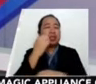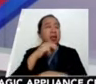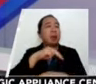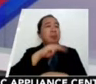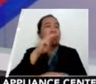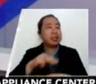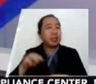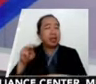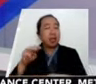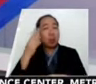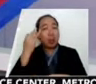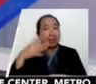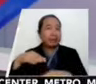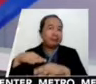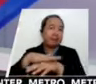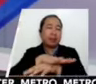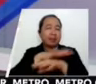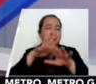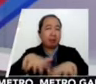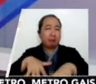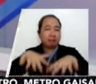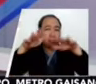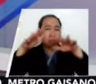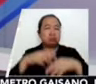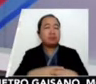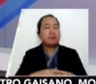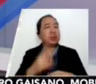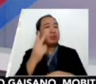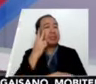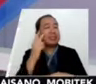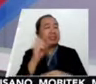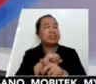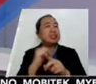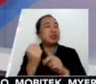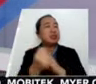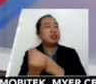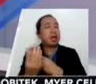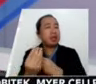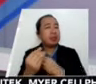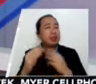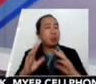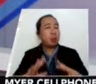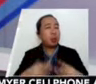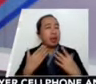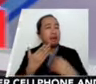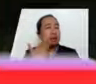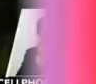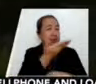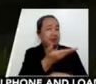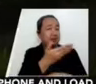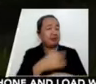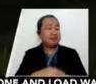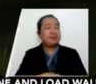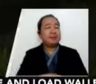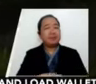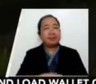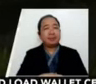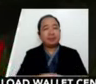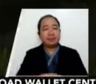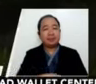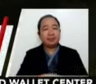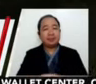baha. Ang sitwasyon doon sa live na pagtutok ni Gestoni Humamil ng GMA Regional TV. Gestoni!